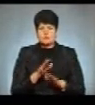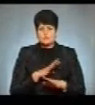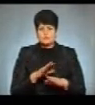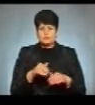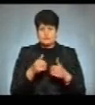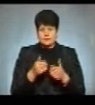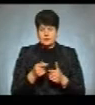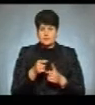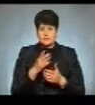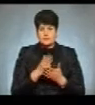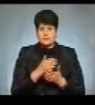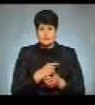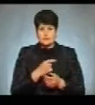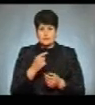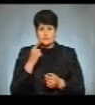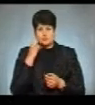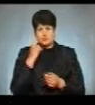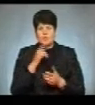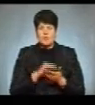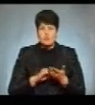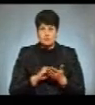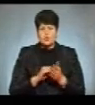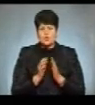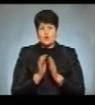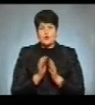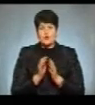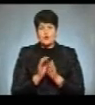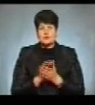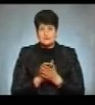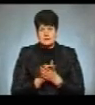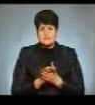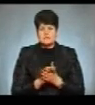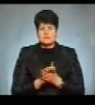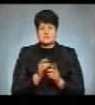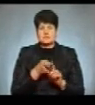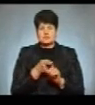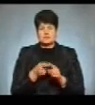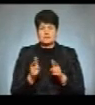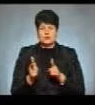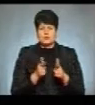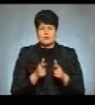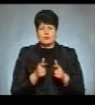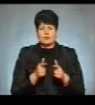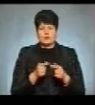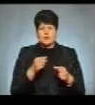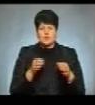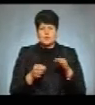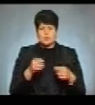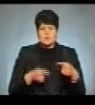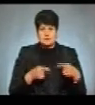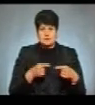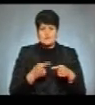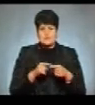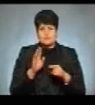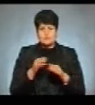зазначено, що вони мають намір повторно ознайомитись з метою підготовки до судових дебатів. Юристи розуміють, що це може